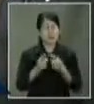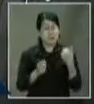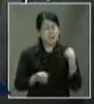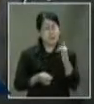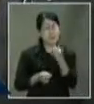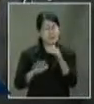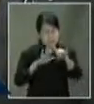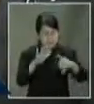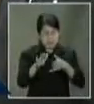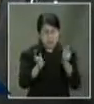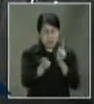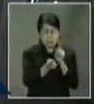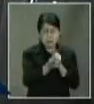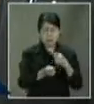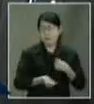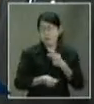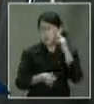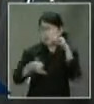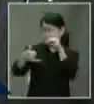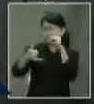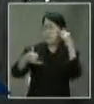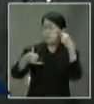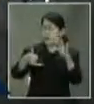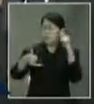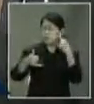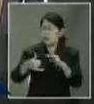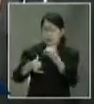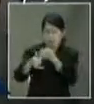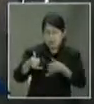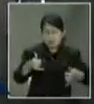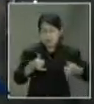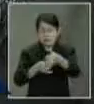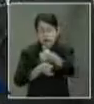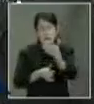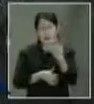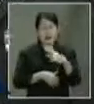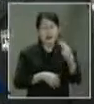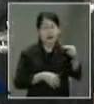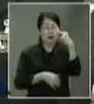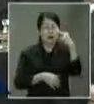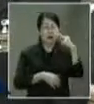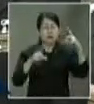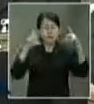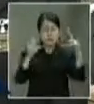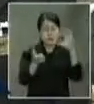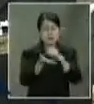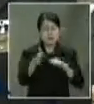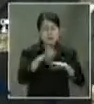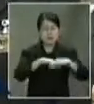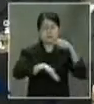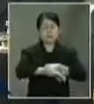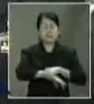หน่อยผมน่ะอ่านขาดแค่ไปเดินผ่านหน้าเวทีถูกจับแล้วครับก็